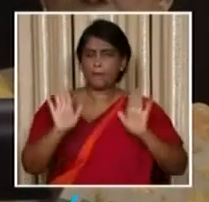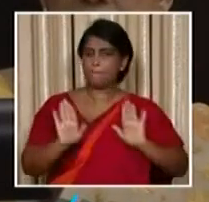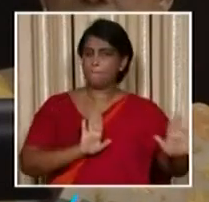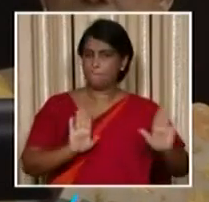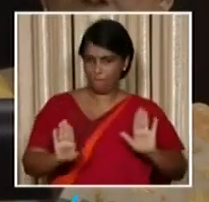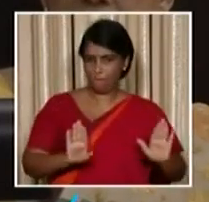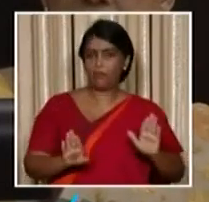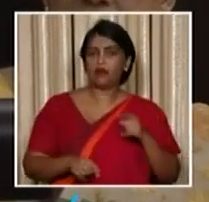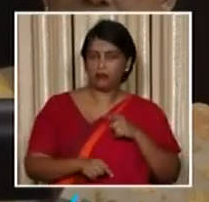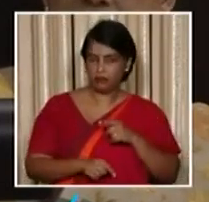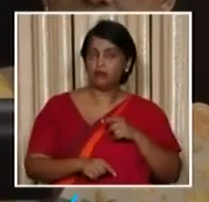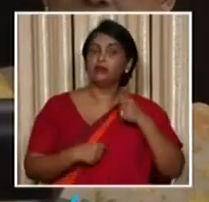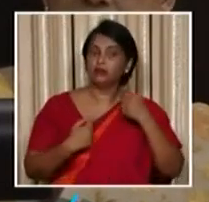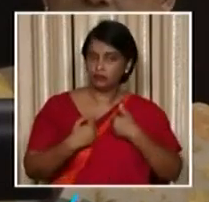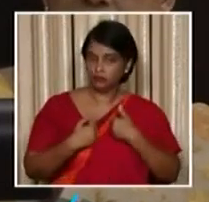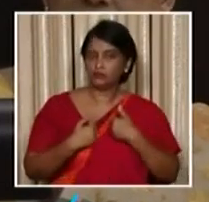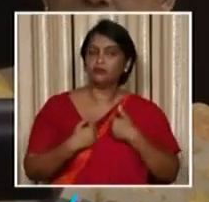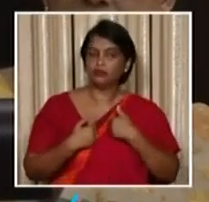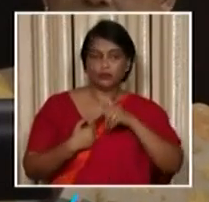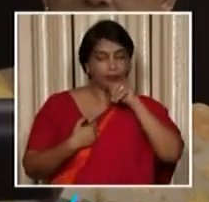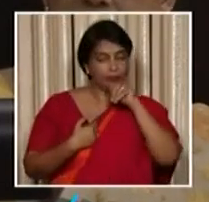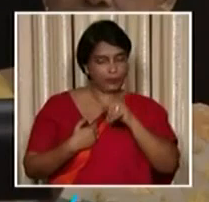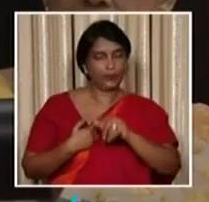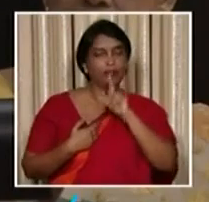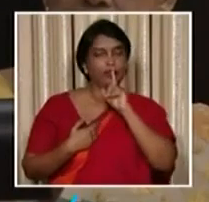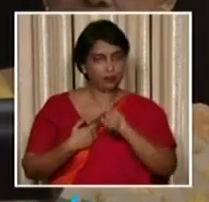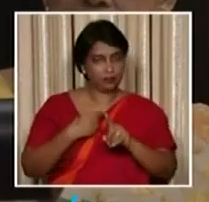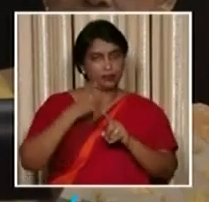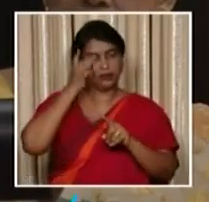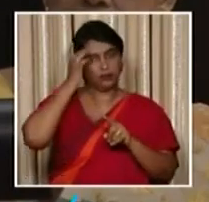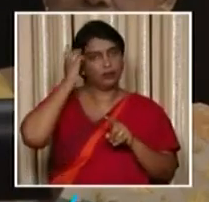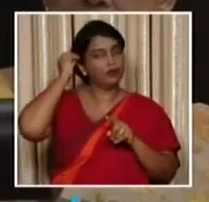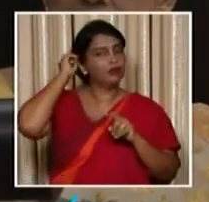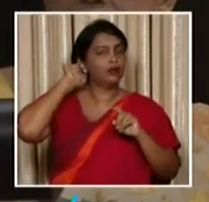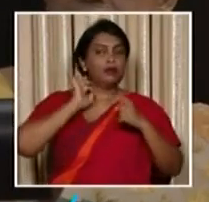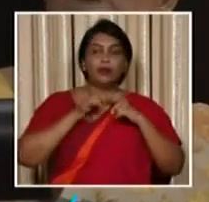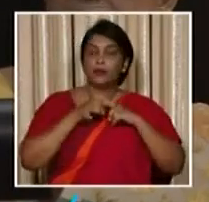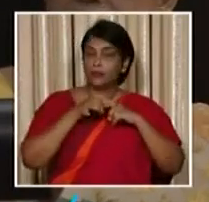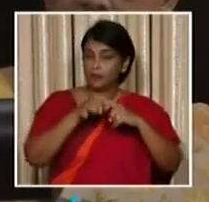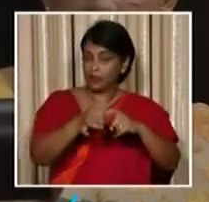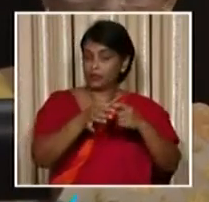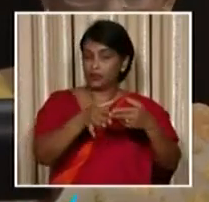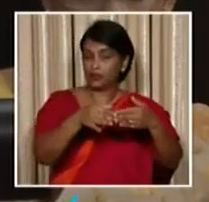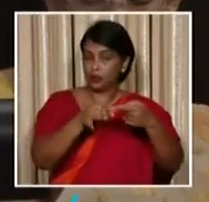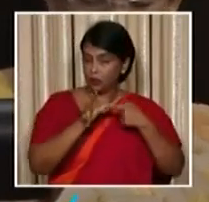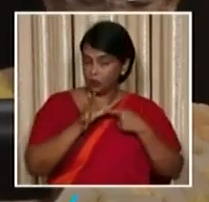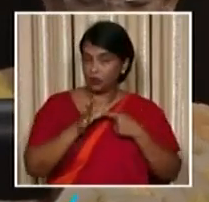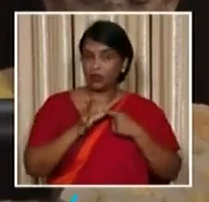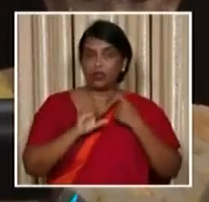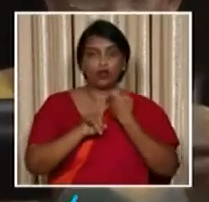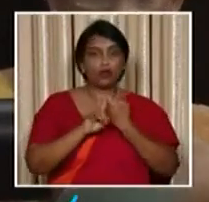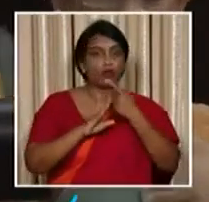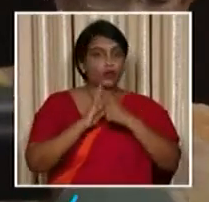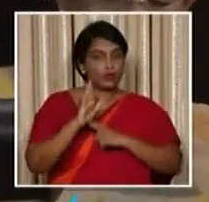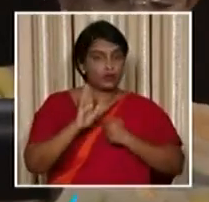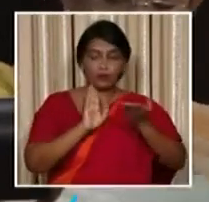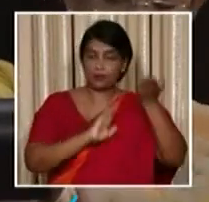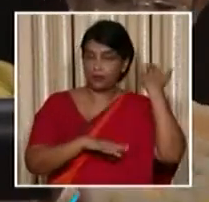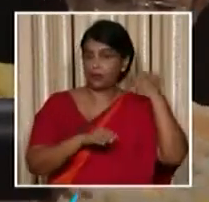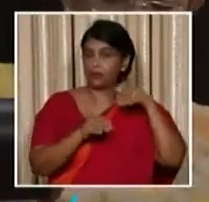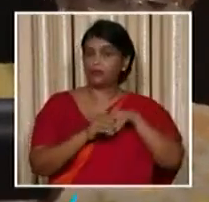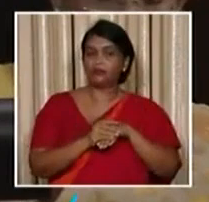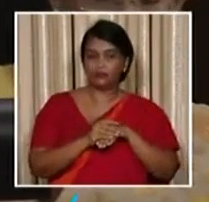නවත්තන්න ඉතින් අපි ඒක ඊටම පැහැදිලිව කිව්වා අනිත් එක වාචික ප්‍රශ්න පිළිබඳව එදා කරුජයසූරිය මැතිතුමා ඉන්න